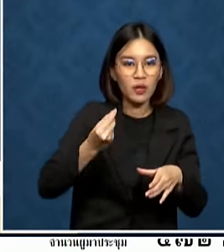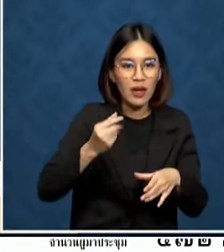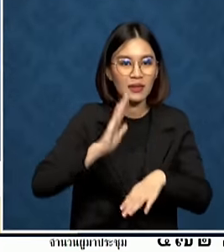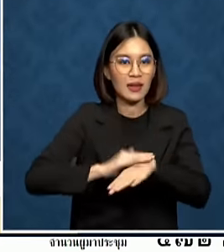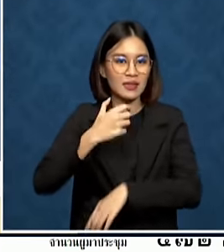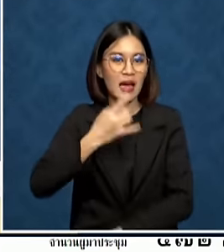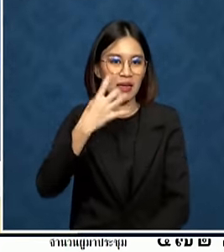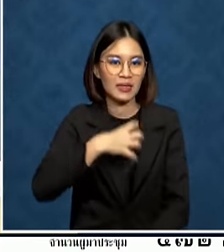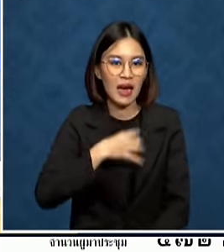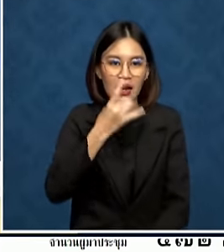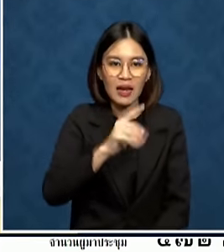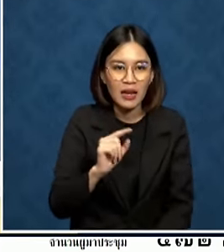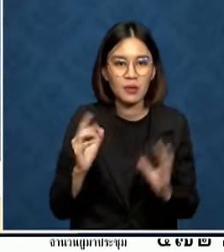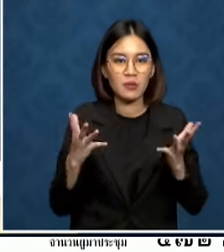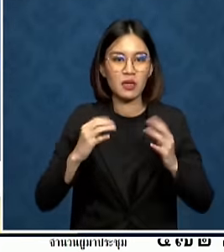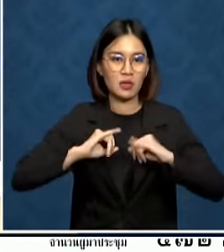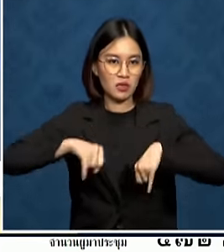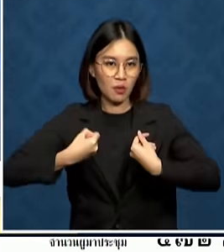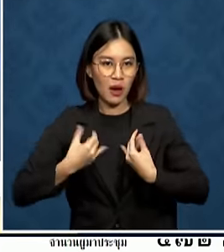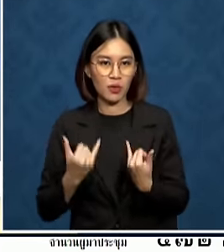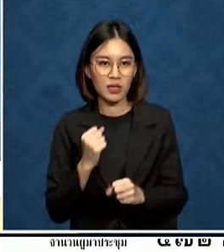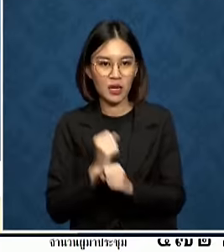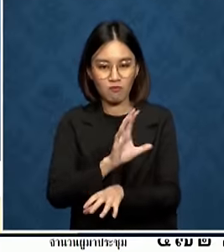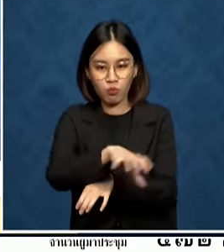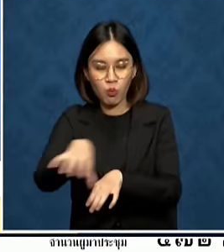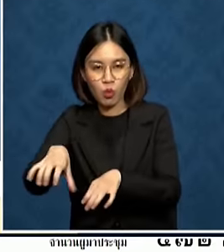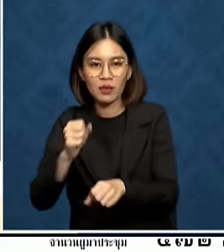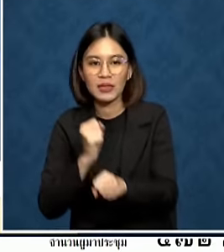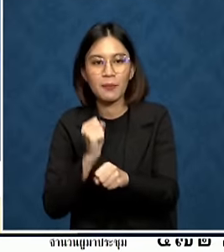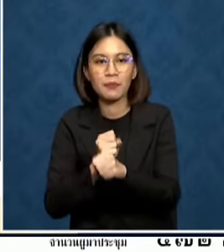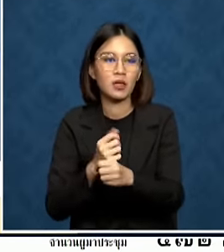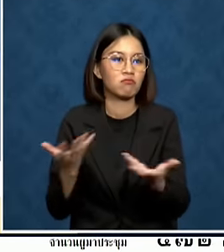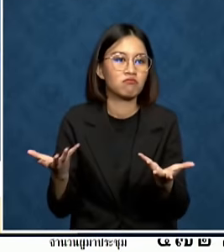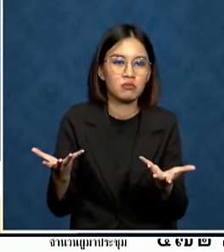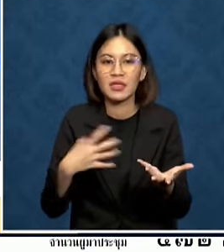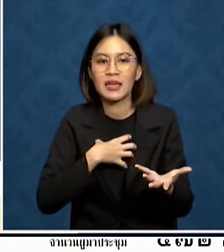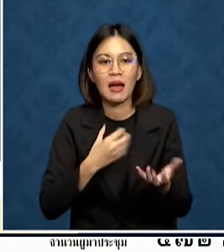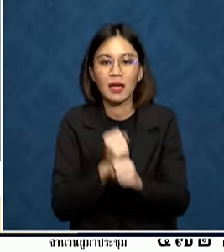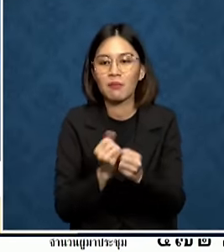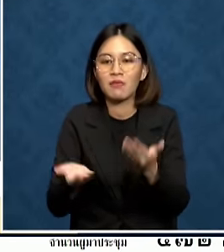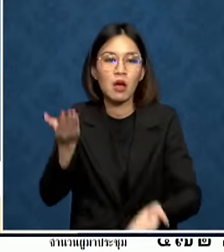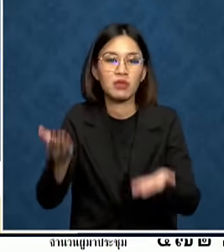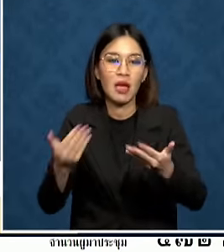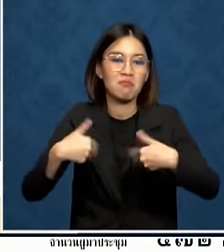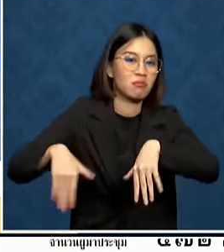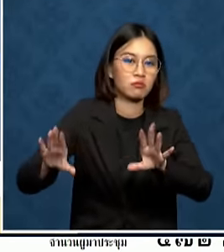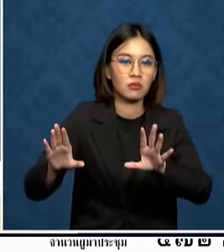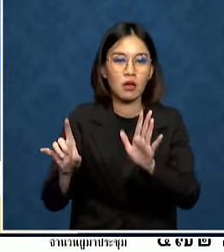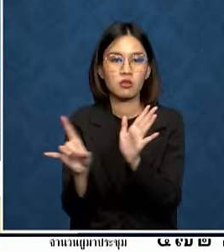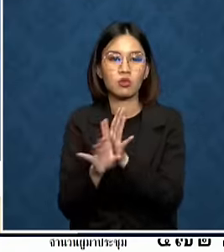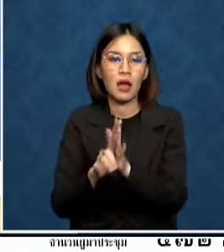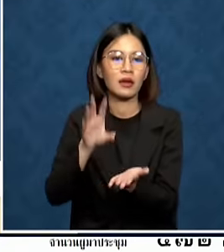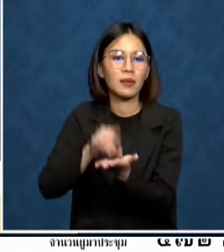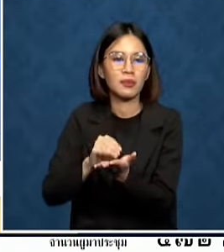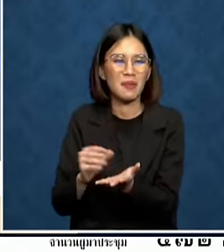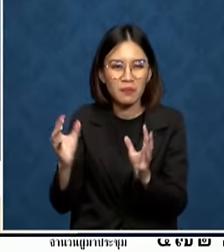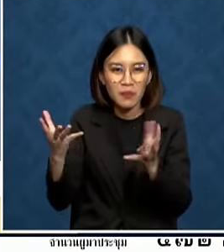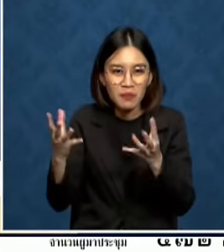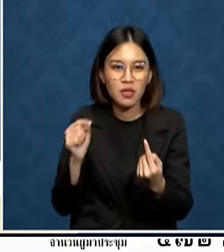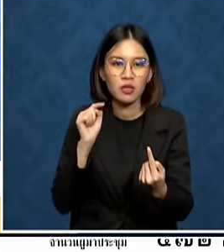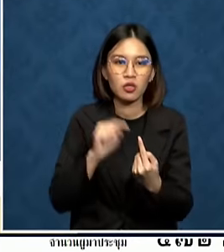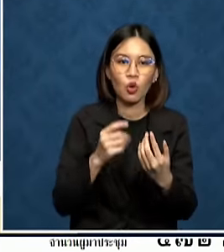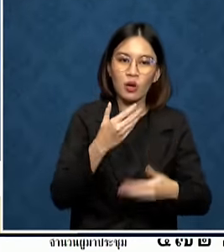ต้องการขาดเจ้าภาพวันนี้หน่วยราชการต่างคนต่างทางครับใครอยากทำอะไรก็ทำสุดท้ายขาดข้อมูลเราขาดข้อมูลทั้ง